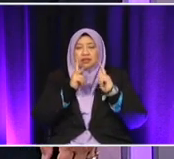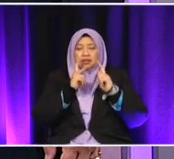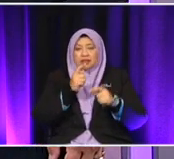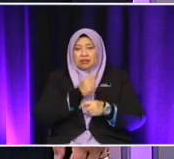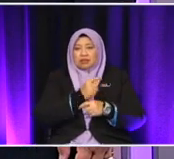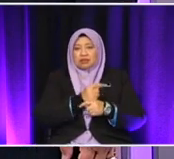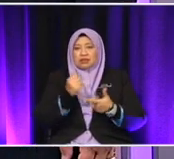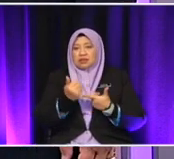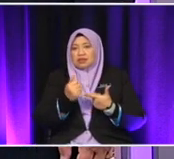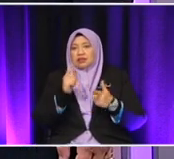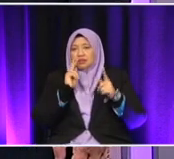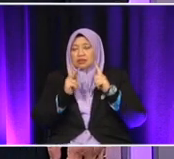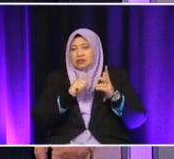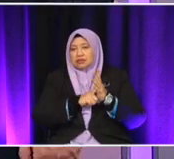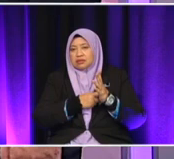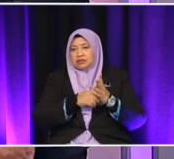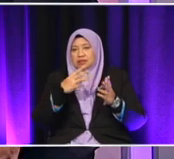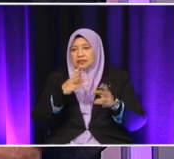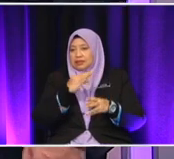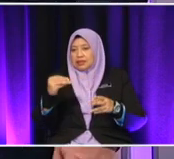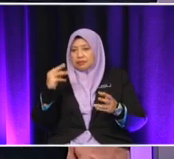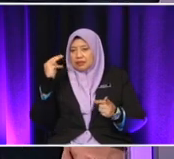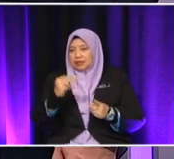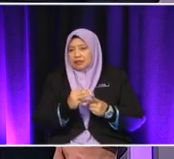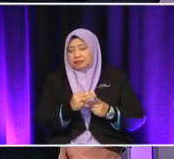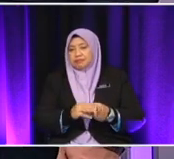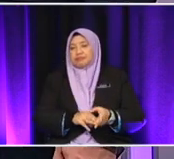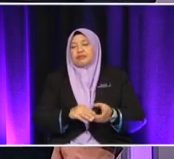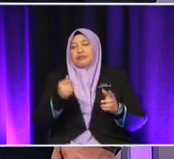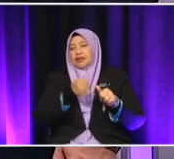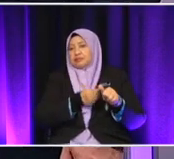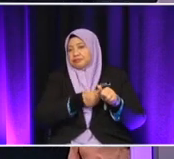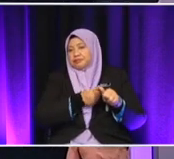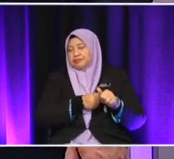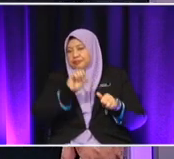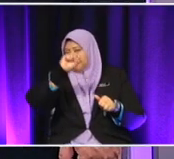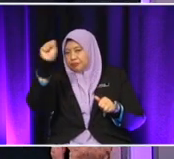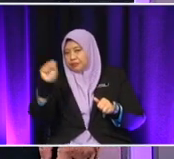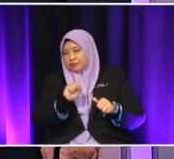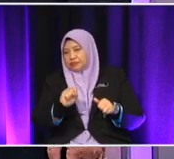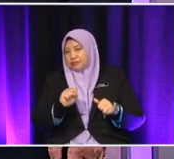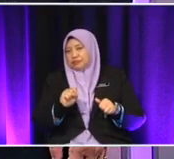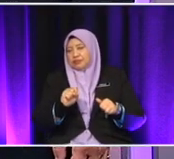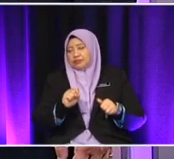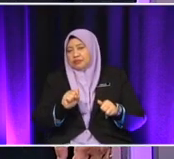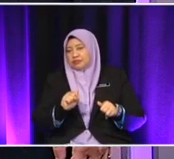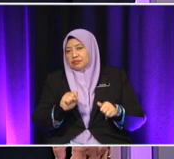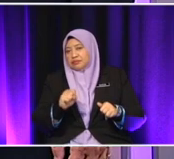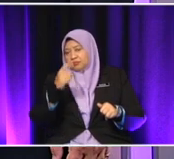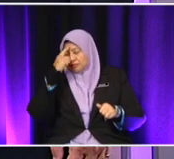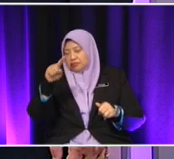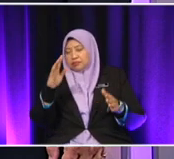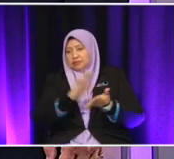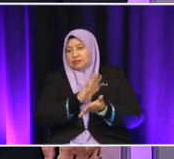dan peruntukan markah di dalam setiap soal dan setiap soal biasanya untuk kertas ekonomi